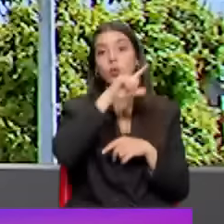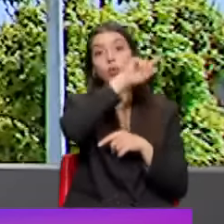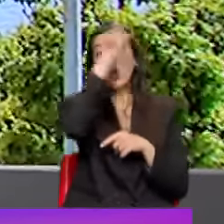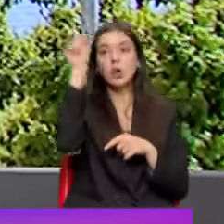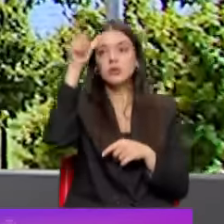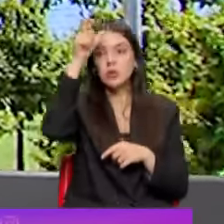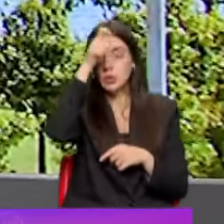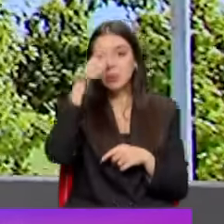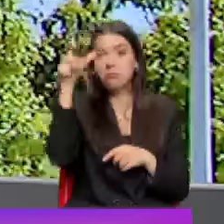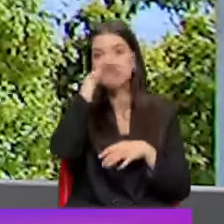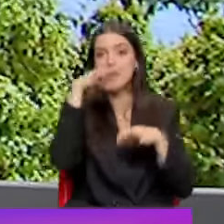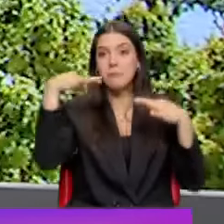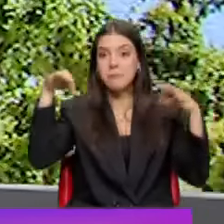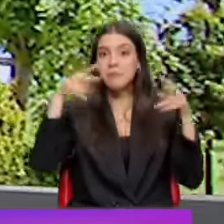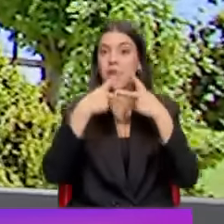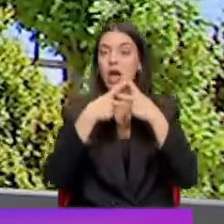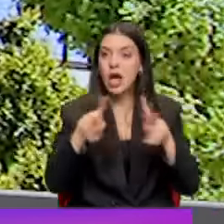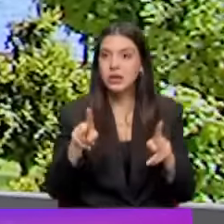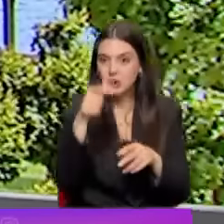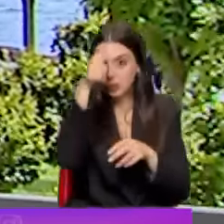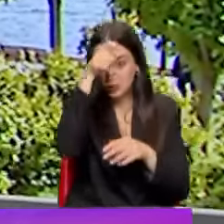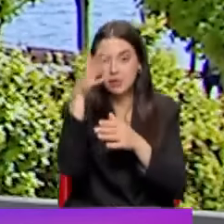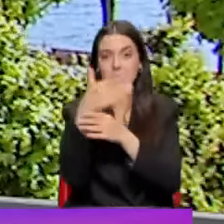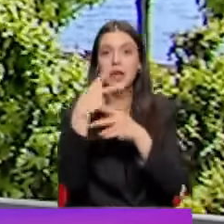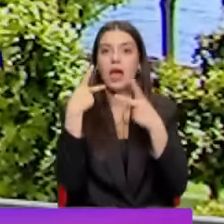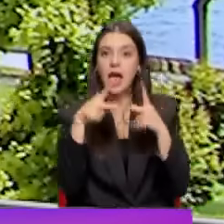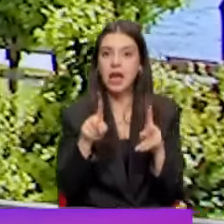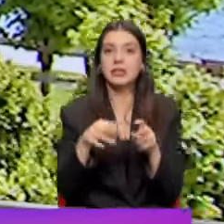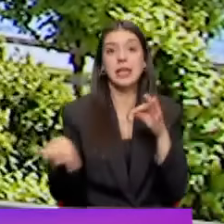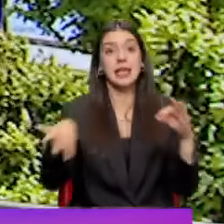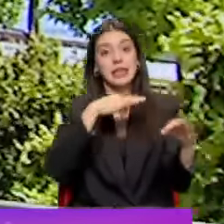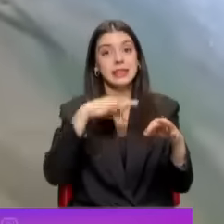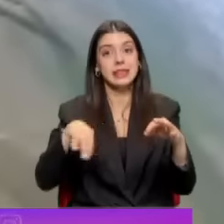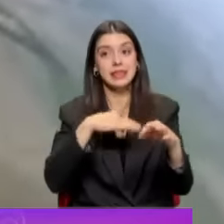Türk bayrağı açtı ve kemanla İzmir maşı